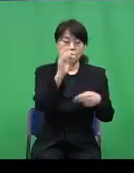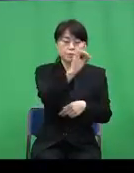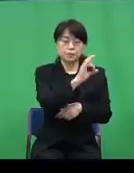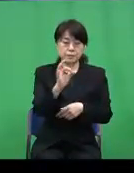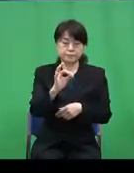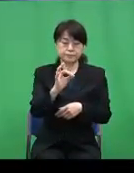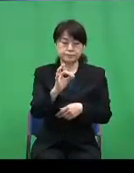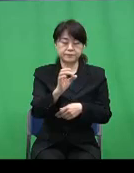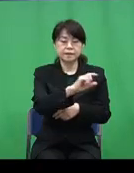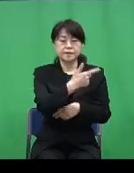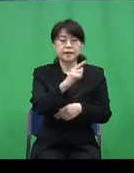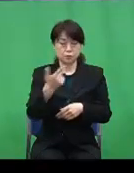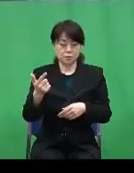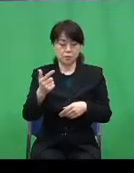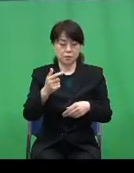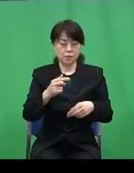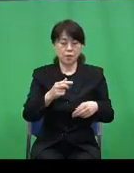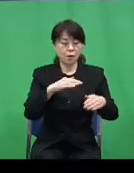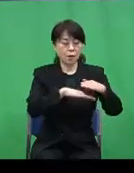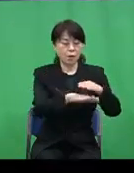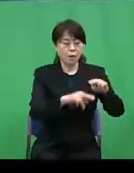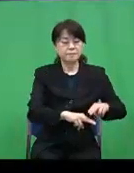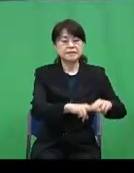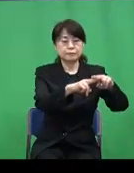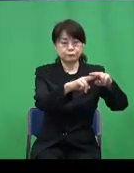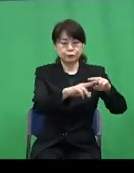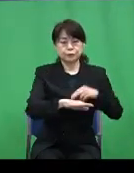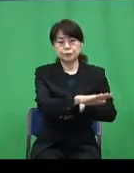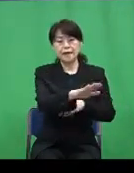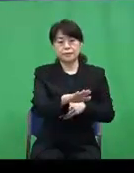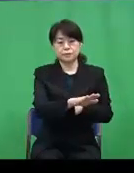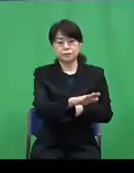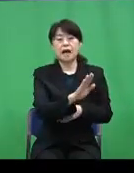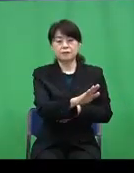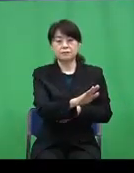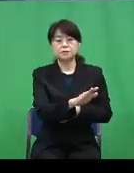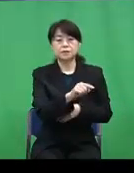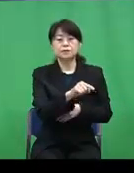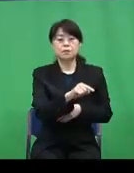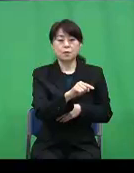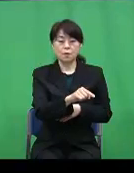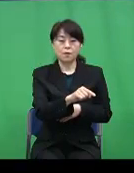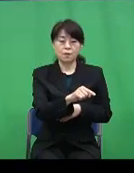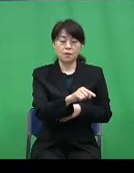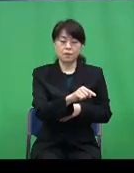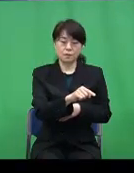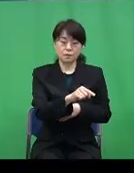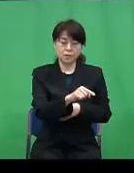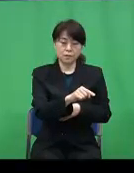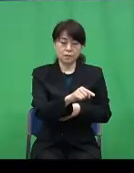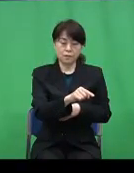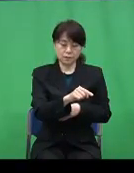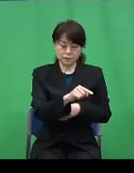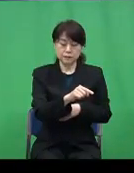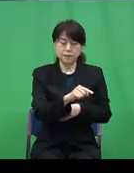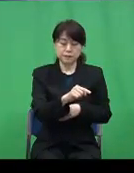物品その他をですね備蓄するというか、そういうスペースがあるんですね。まあ、そこに